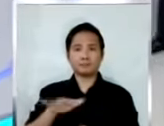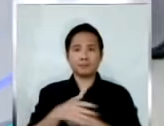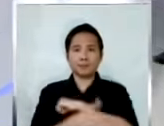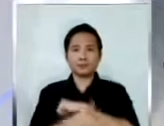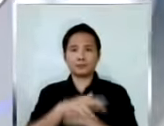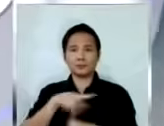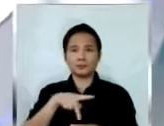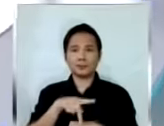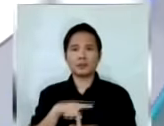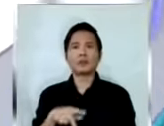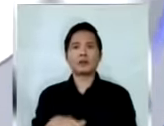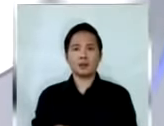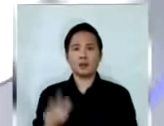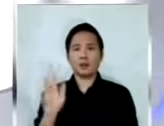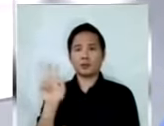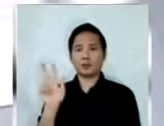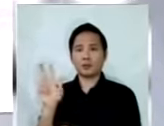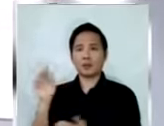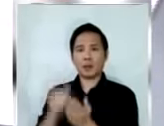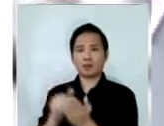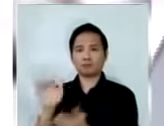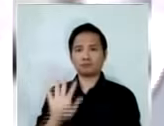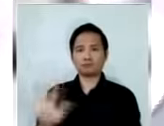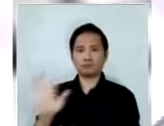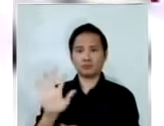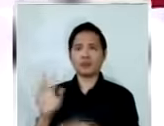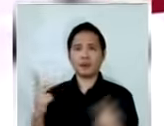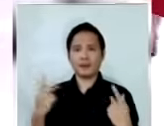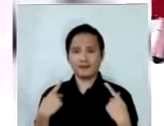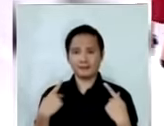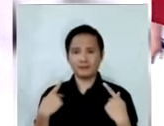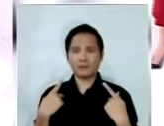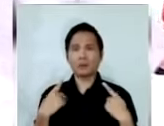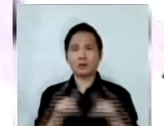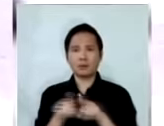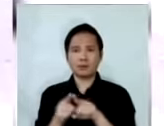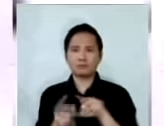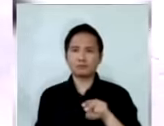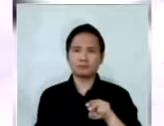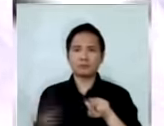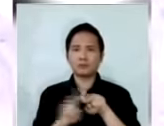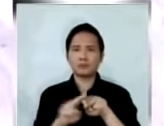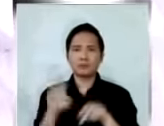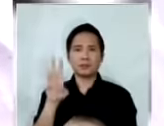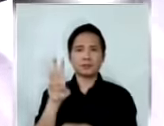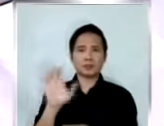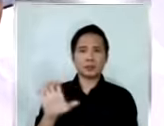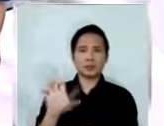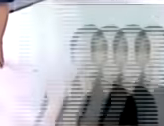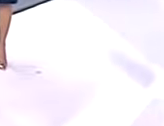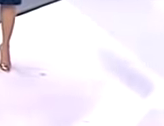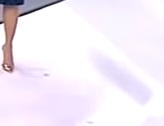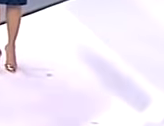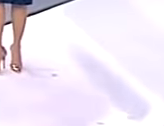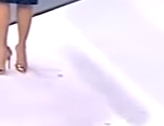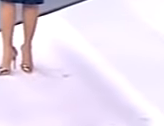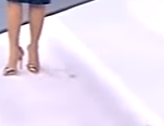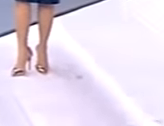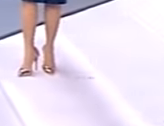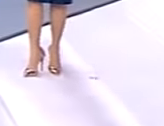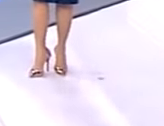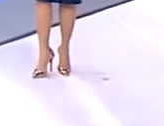30,682 na ang lahat ng mga kaso matapos madagdagan ng 630. 467 dito ang